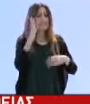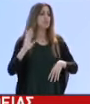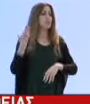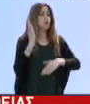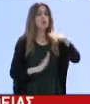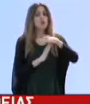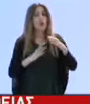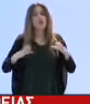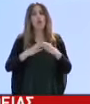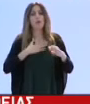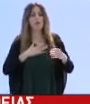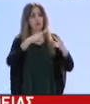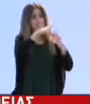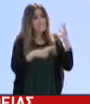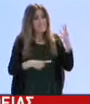μας.